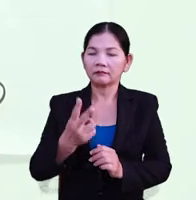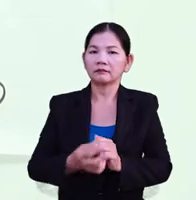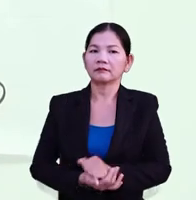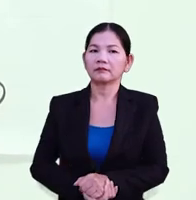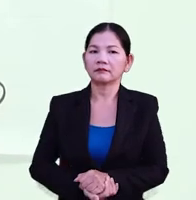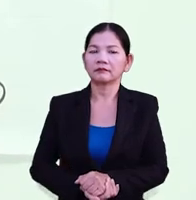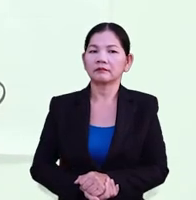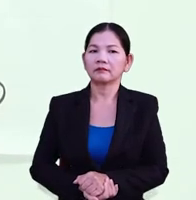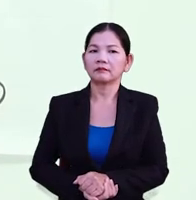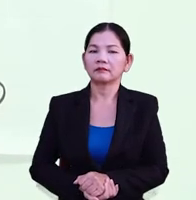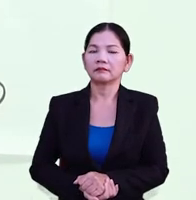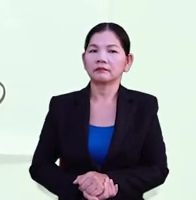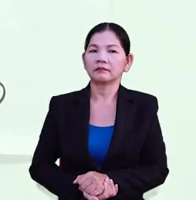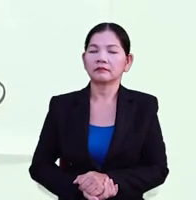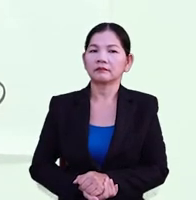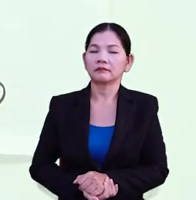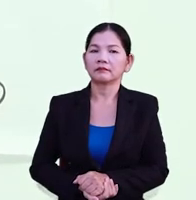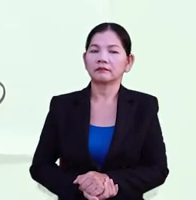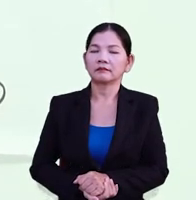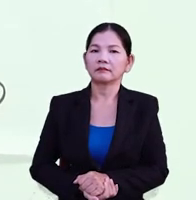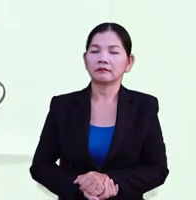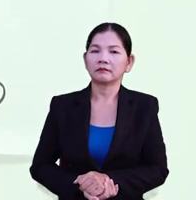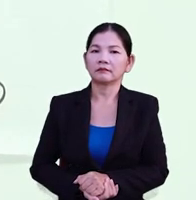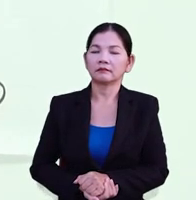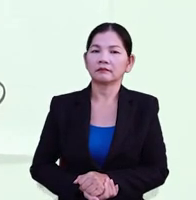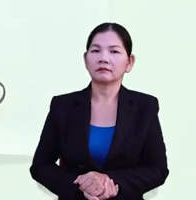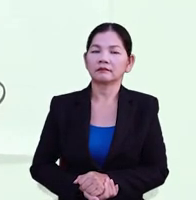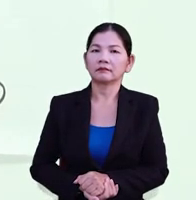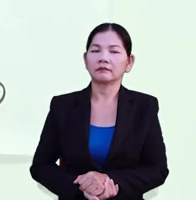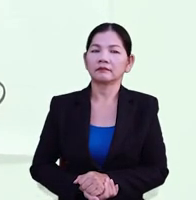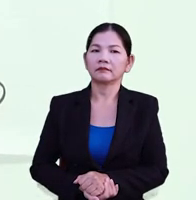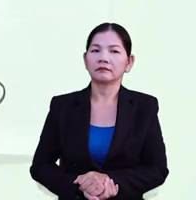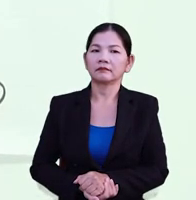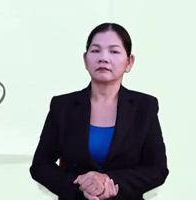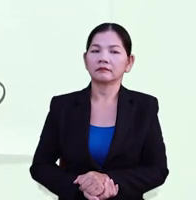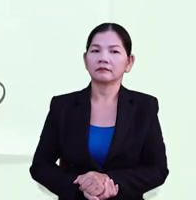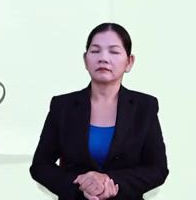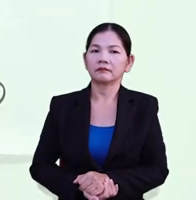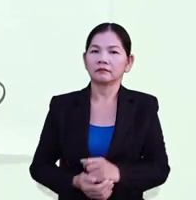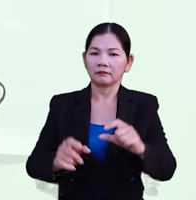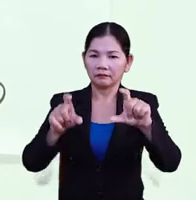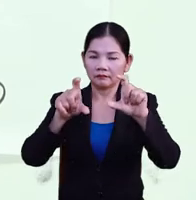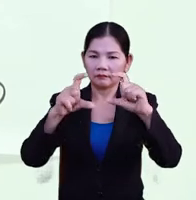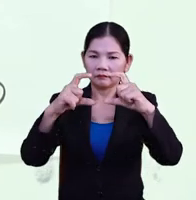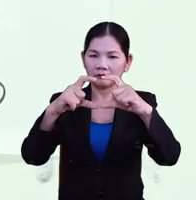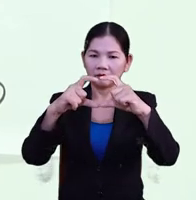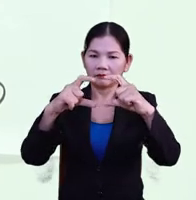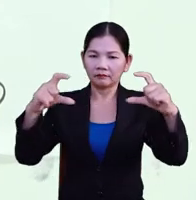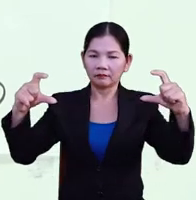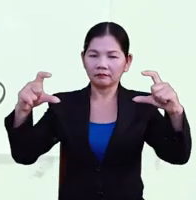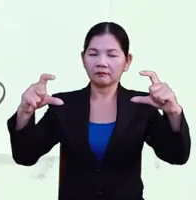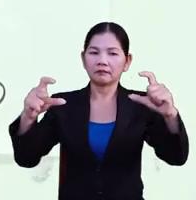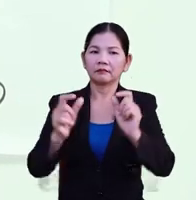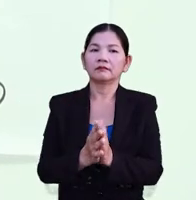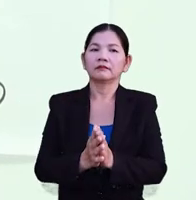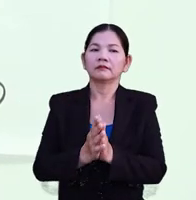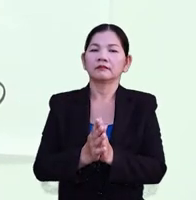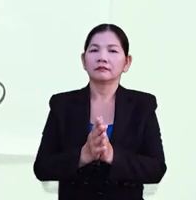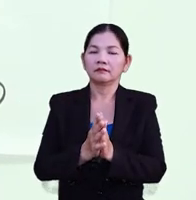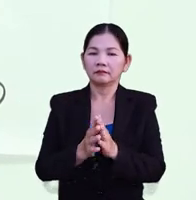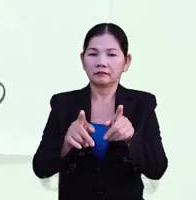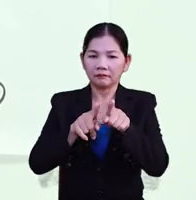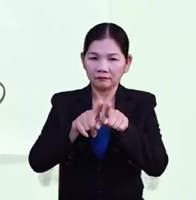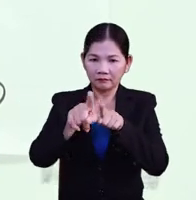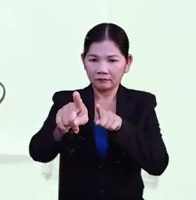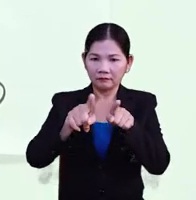គេហៅថាហៅថាអីកូនចាស្លាកអញ្ចឹងមានស្លាកហើយមានព្រួញនៅនឹ